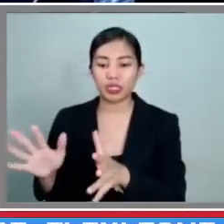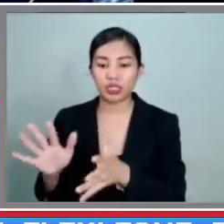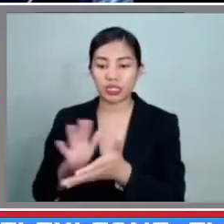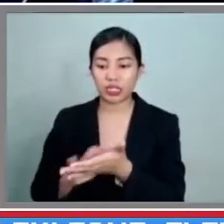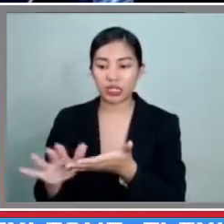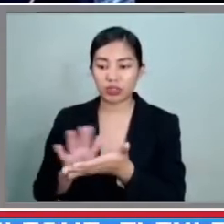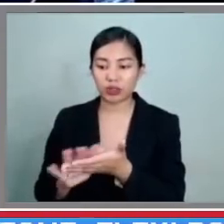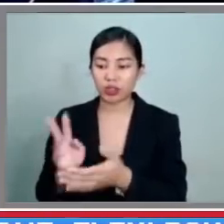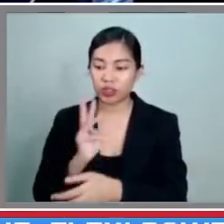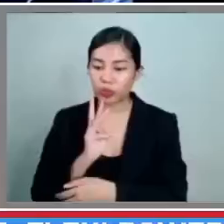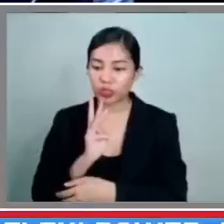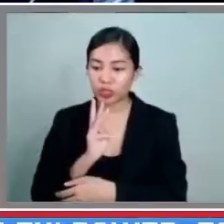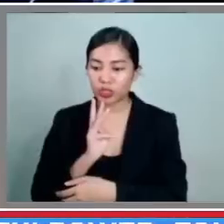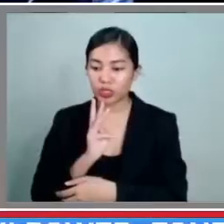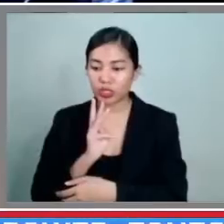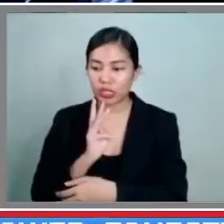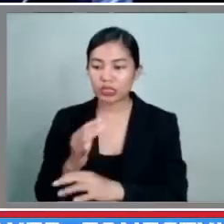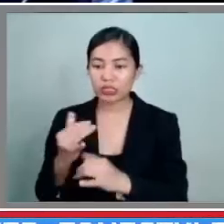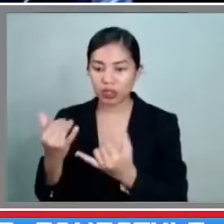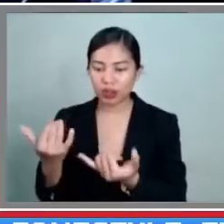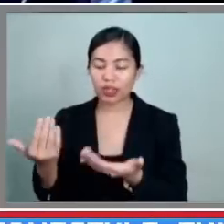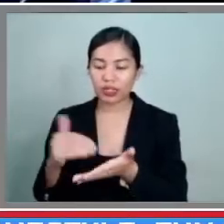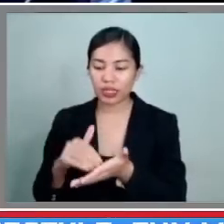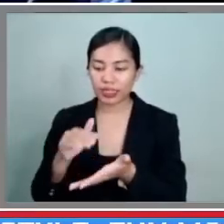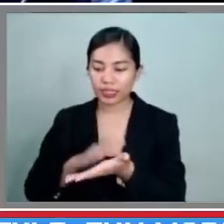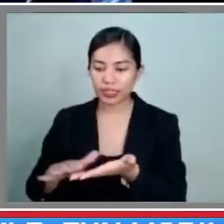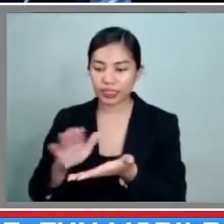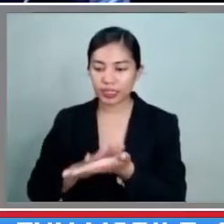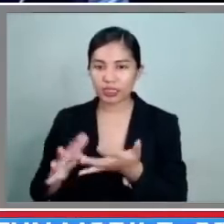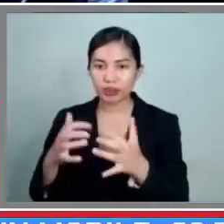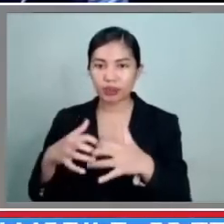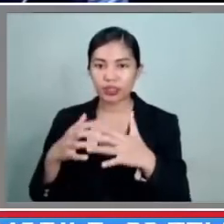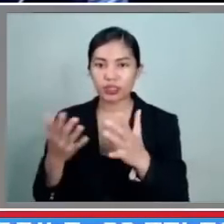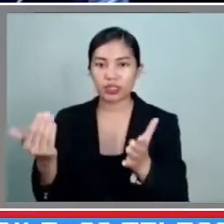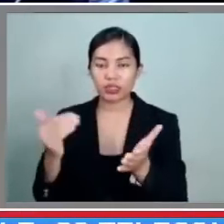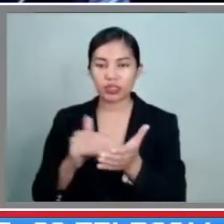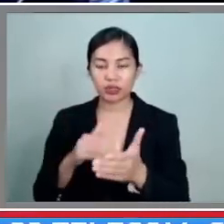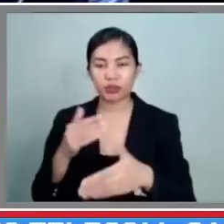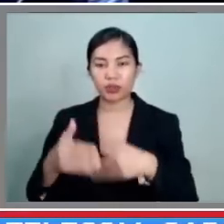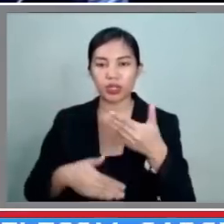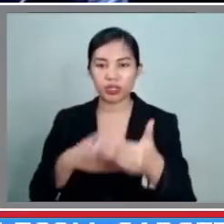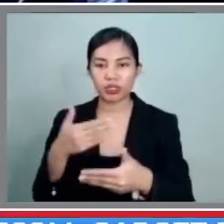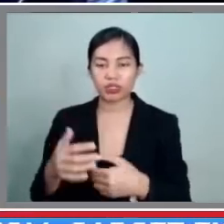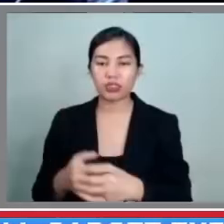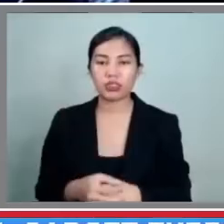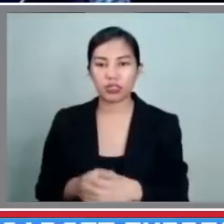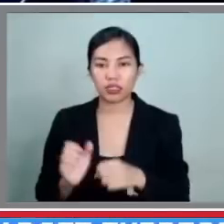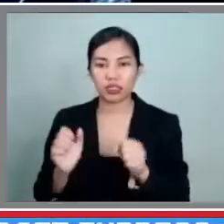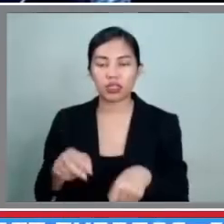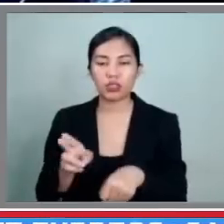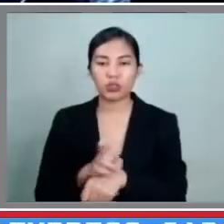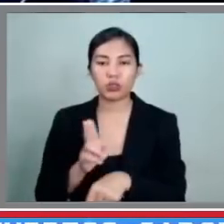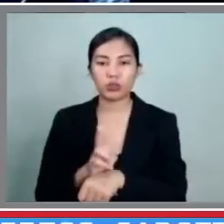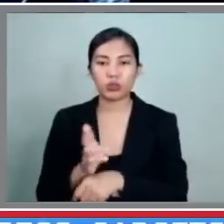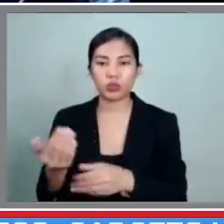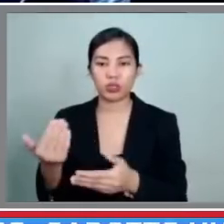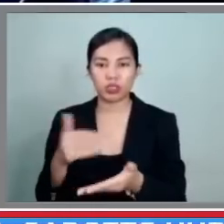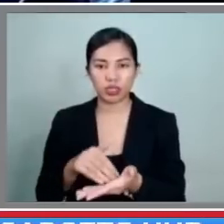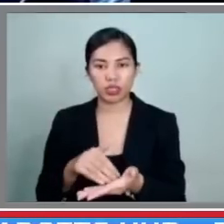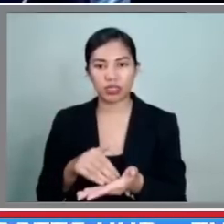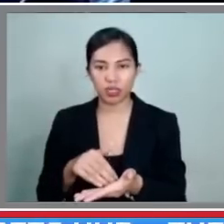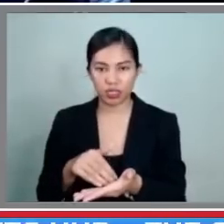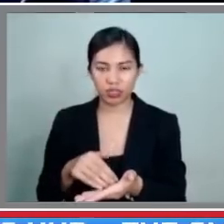as well po ay i-treat po natin ito. Mm-hmm. Kaya nagpatayo po kami ng additional process po, no, para magamit po natin at magamit po natin